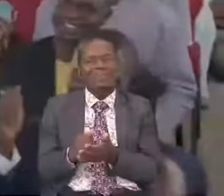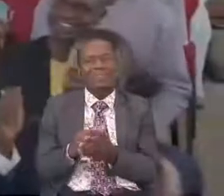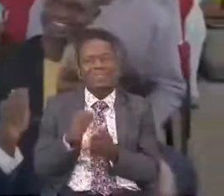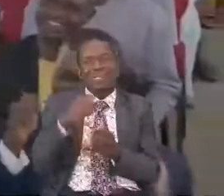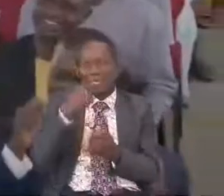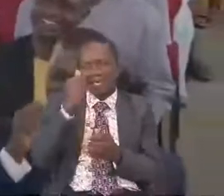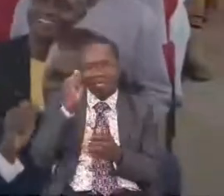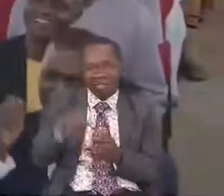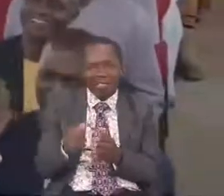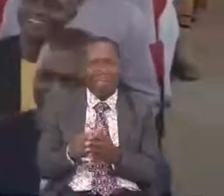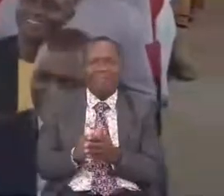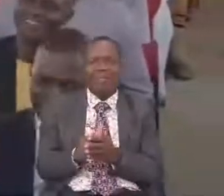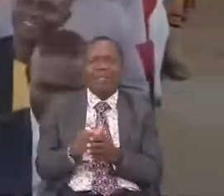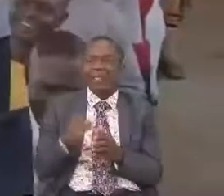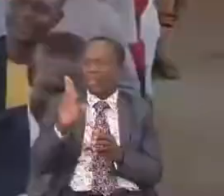Ils ne diront pas non.